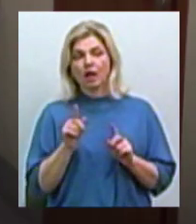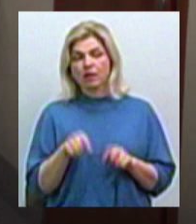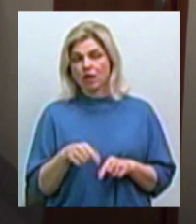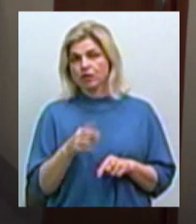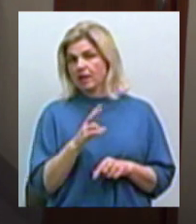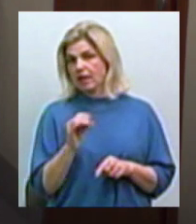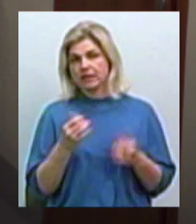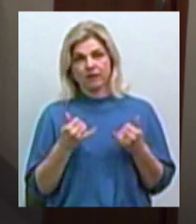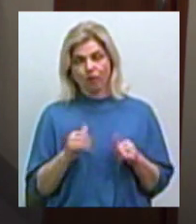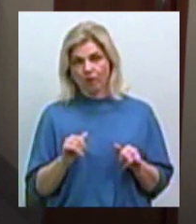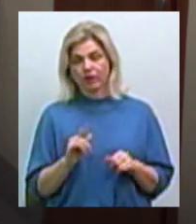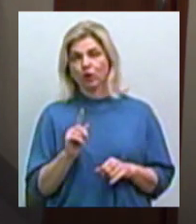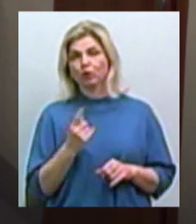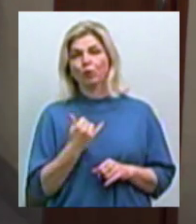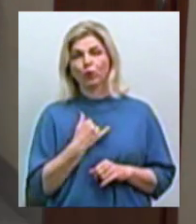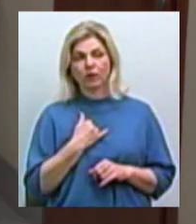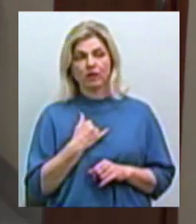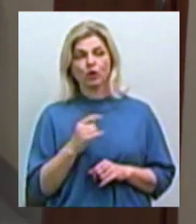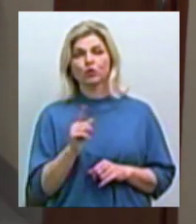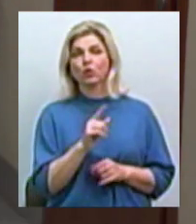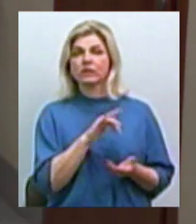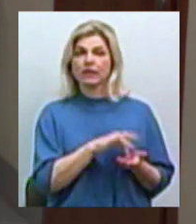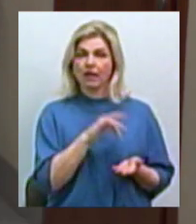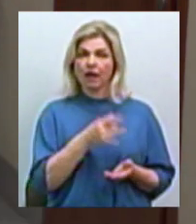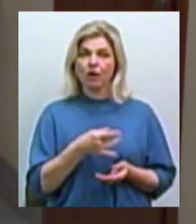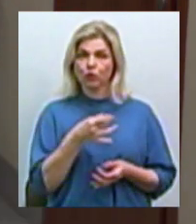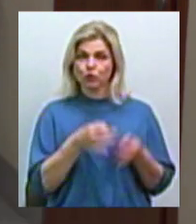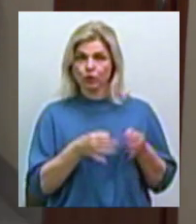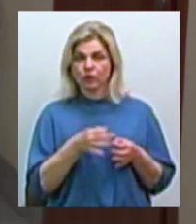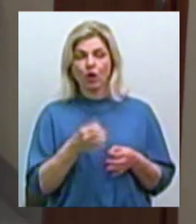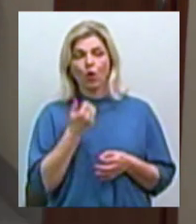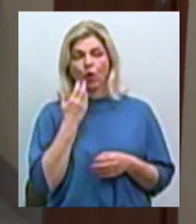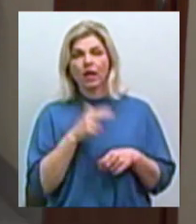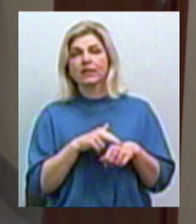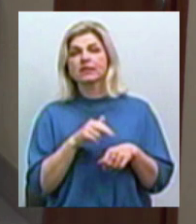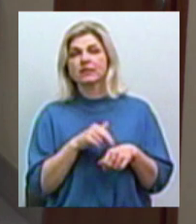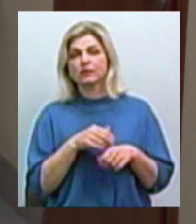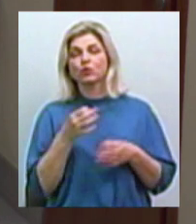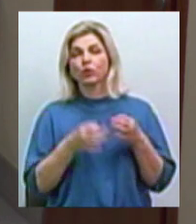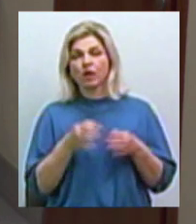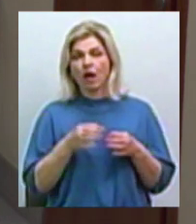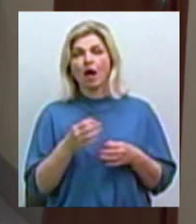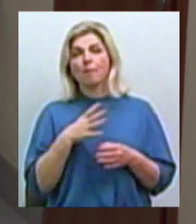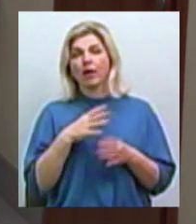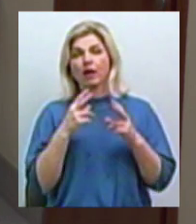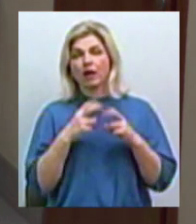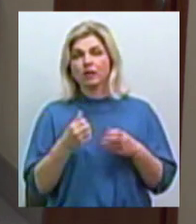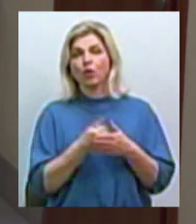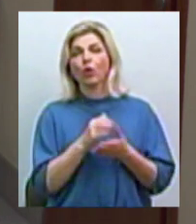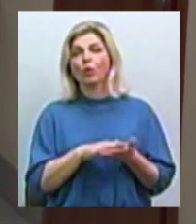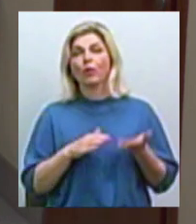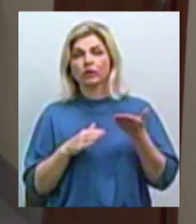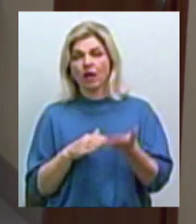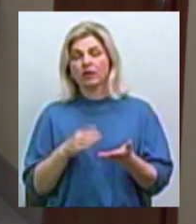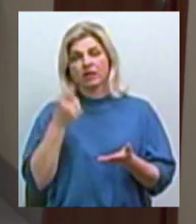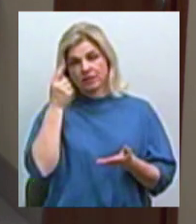здивована, тому що у нас, що в Центральному районному суді, коли слідчий суддя розглядає клопотання, ми вже знаємо, який слідчий суддя і яке рішення